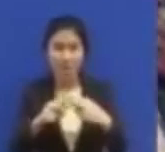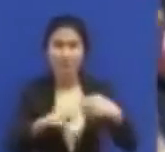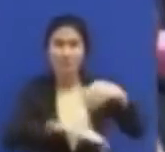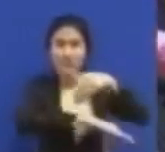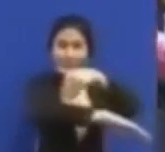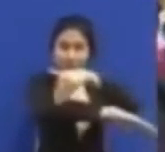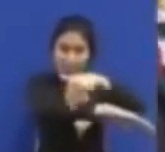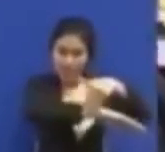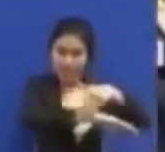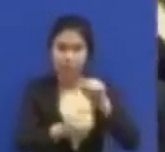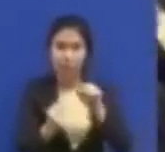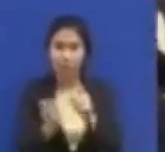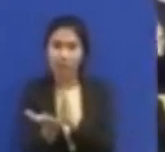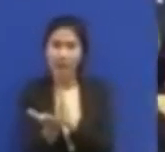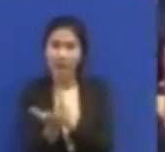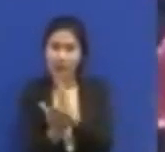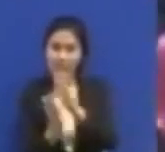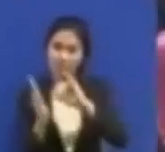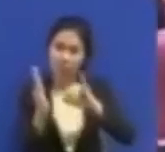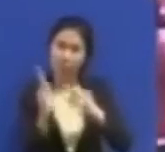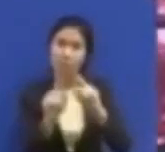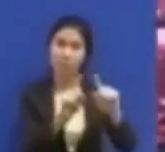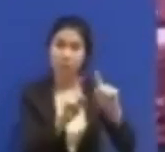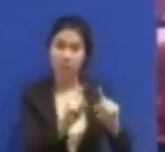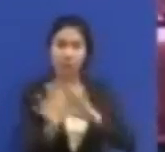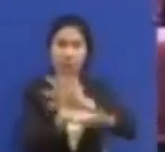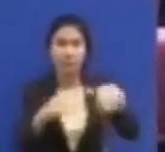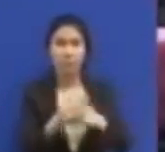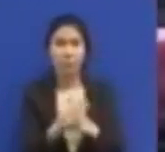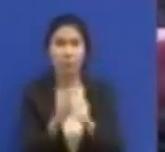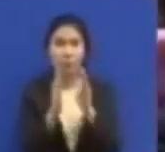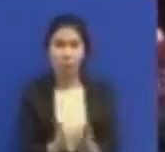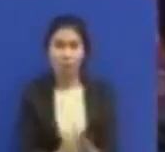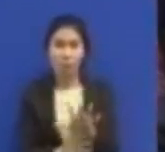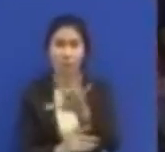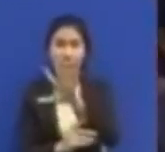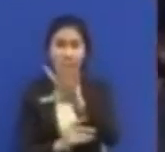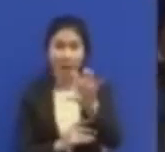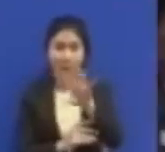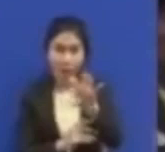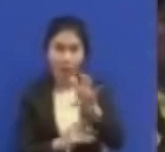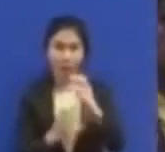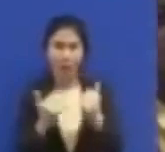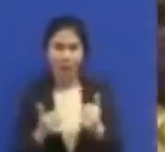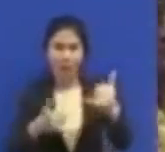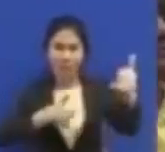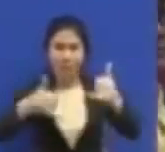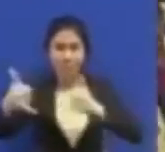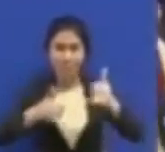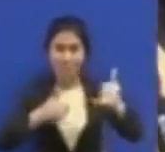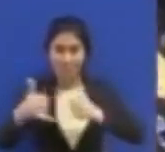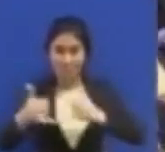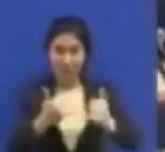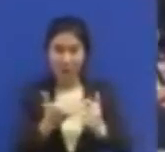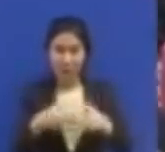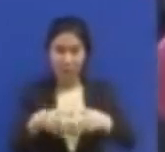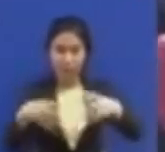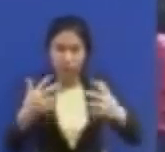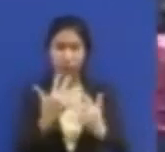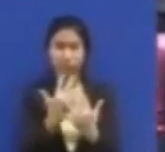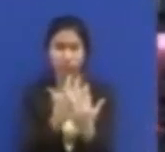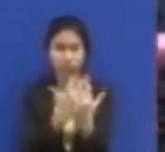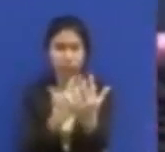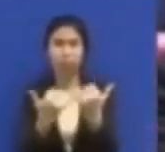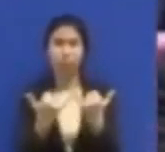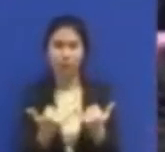ขตเลือกตั้งจำนวน500ท่านที่มาพร้อมเพรียงกันวันนี้ต